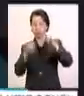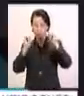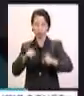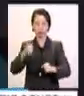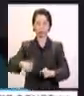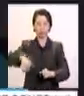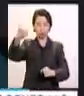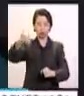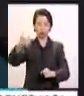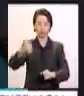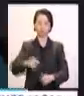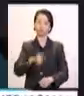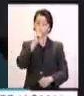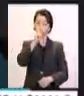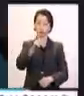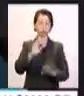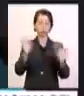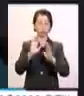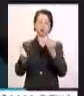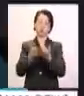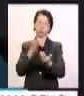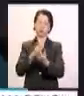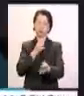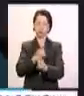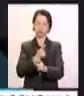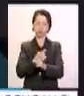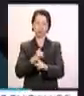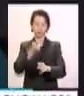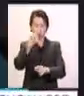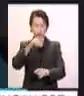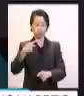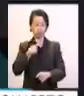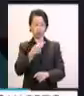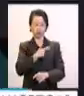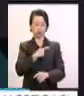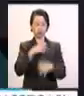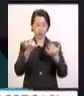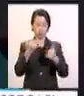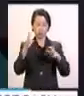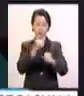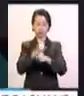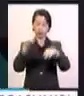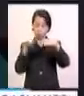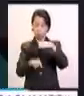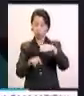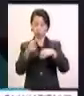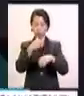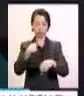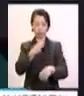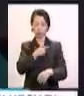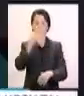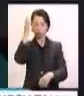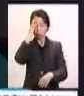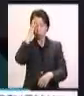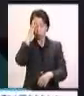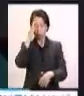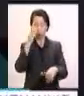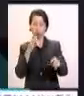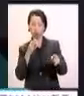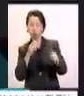menang berlawanan. Of course, bukan mudah lah untuk kita nak mendapatkan gol, kerana kita tahu